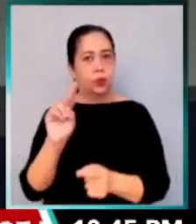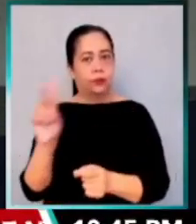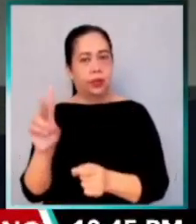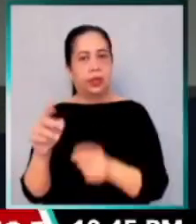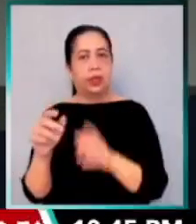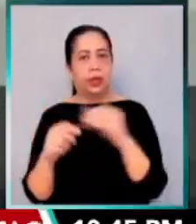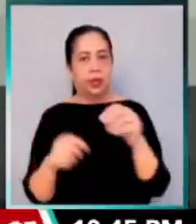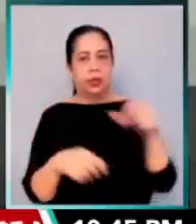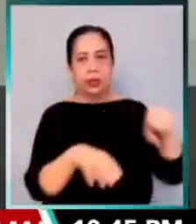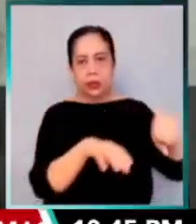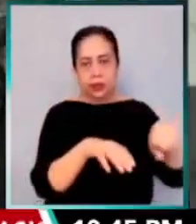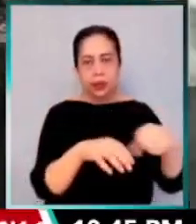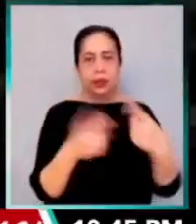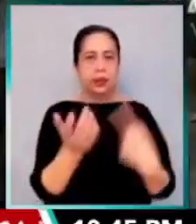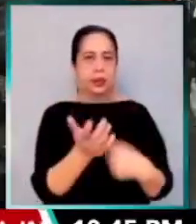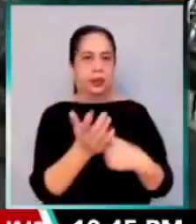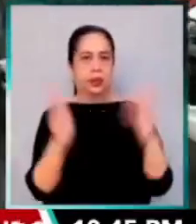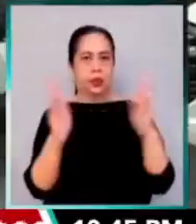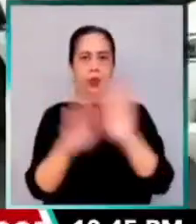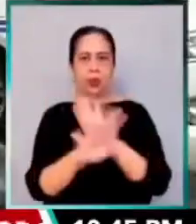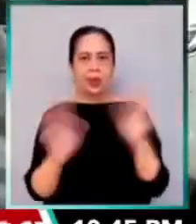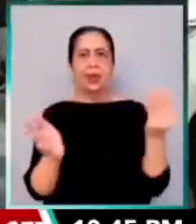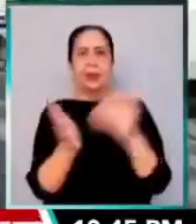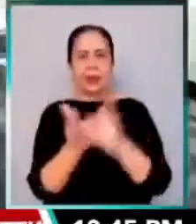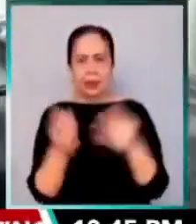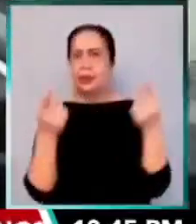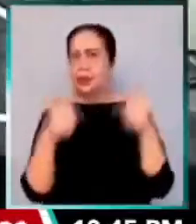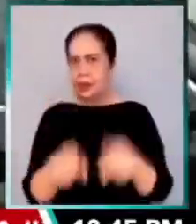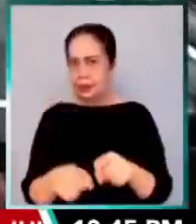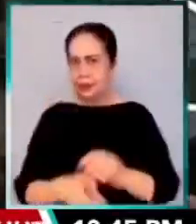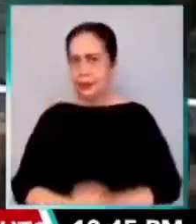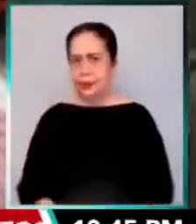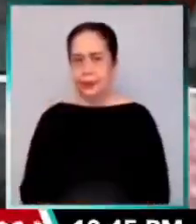tricycle para hindi na maulit ang insidente.